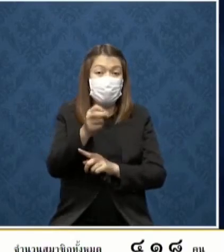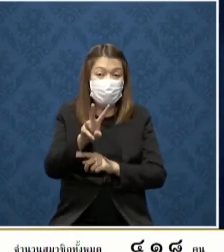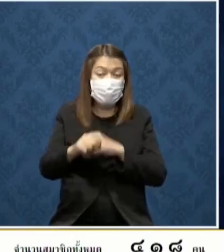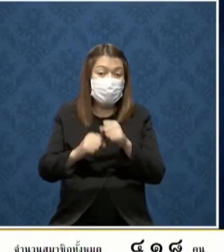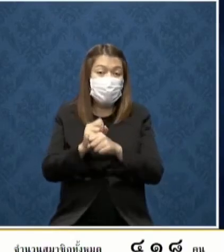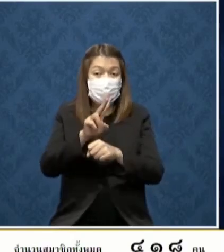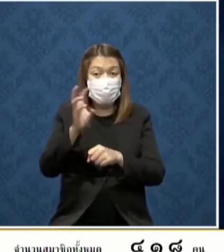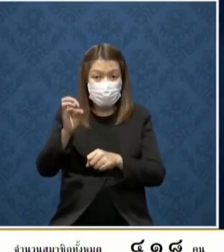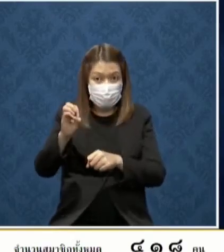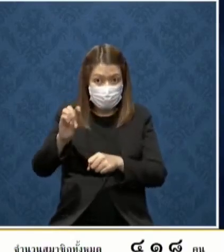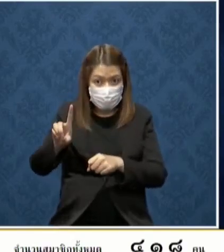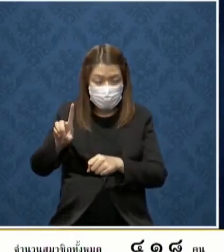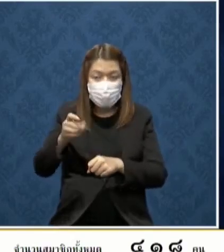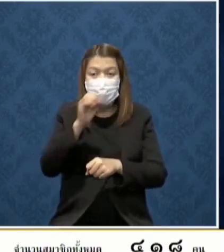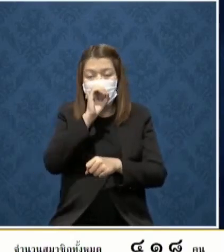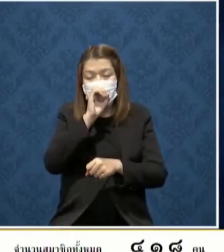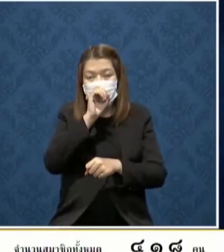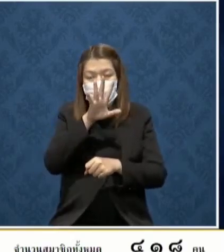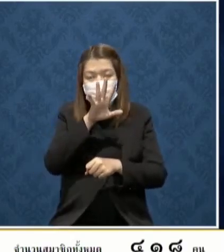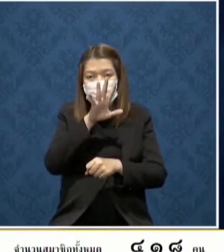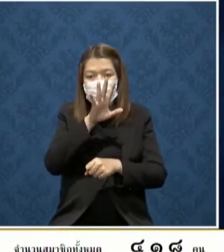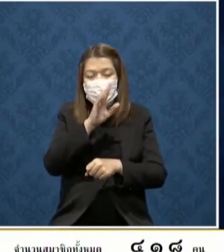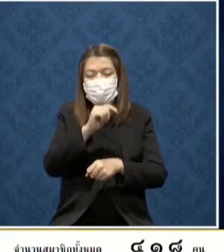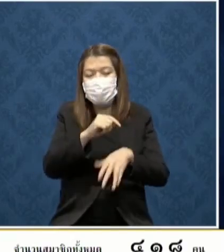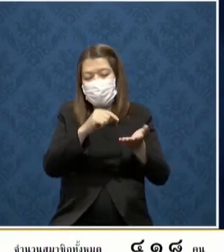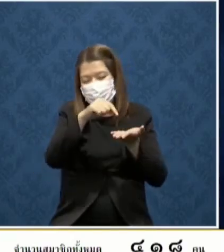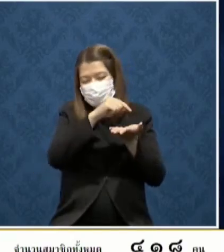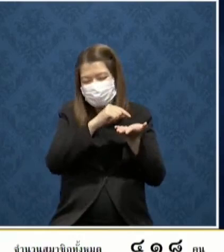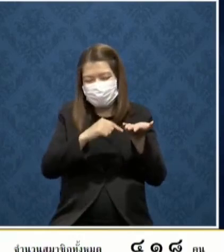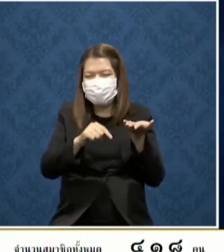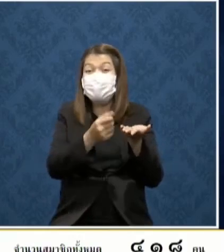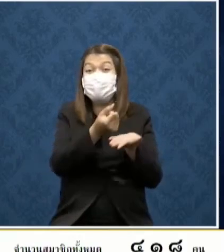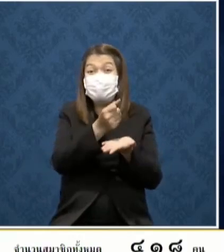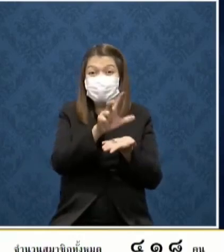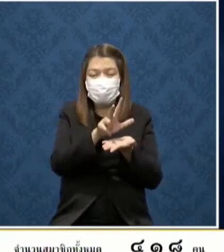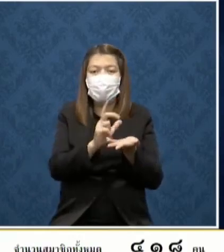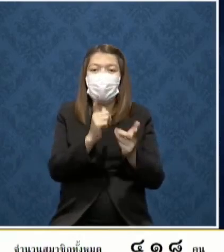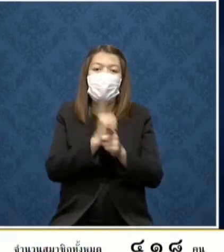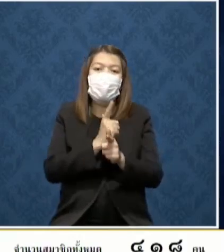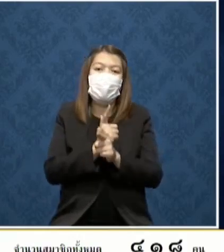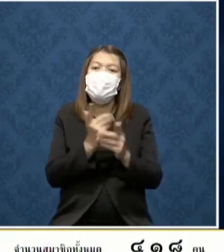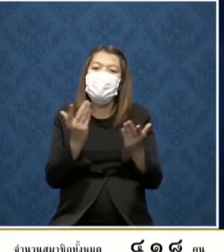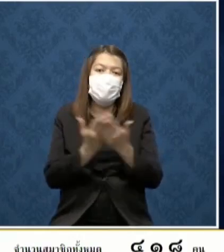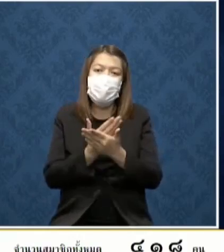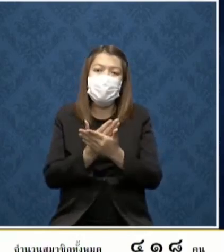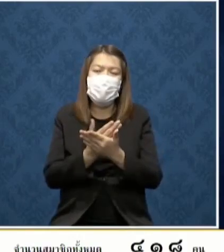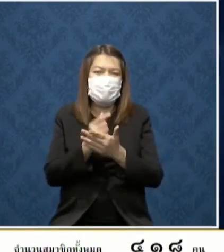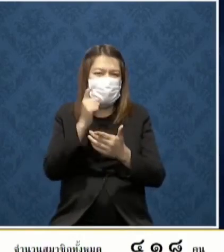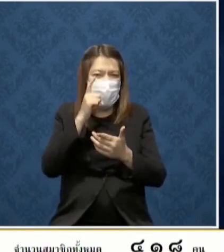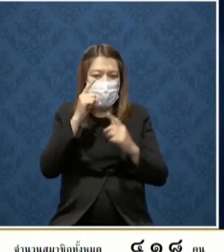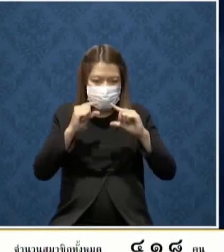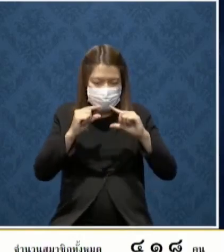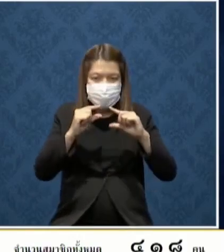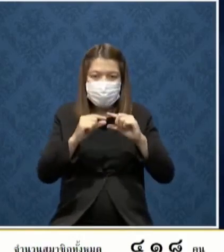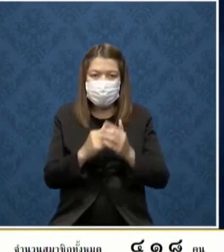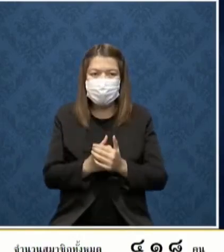และระบุวามีทหมด 13 จุดครับ ทจะต้องเปลี่ยนเล็กให้หนาขึ้นโยเรื่องนี้คร